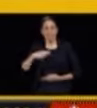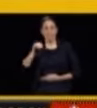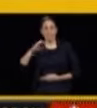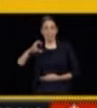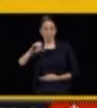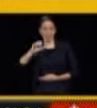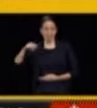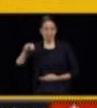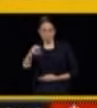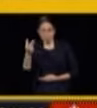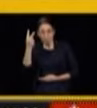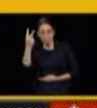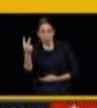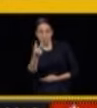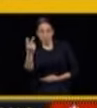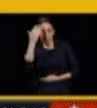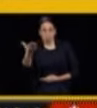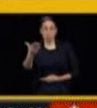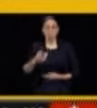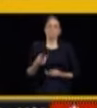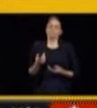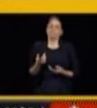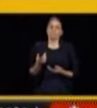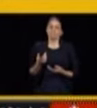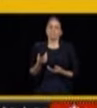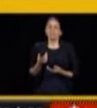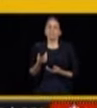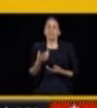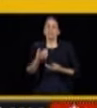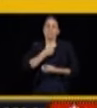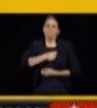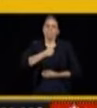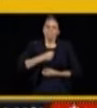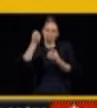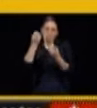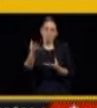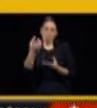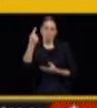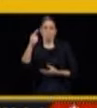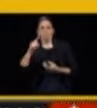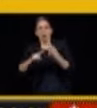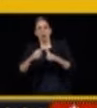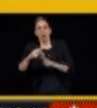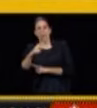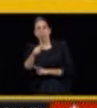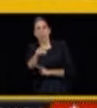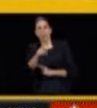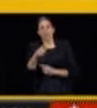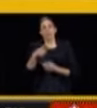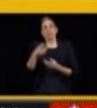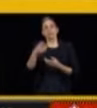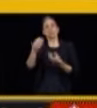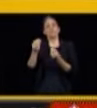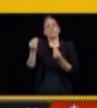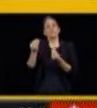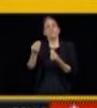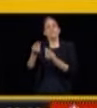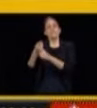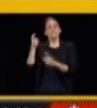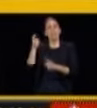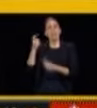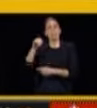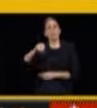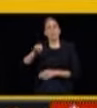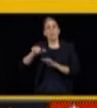toute ma sympathie, mes plus sincères condoléances pour la perte d'un de vos collègues, un confrère de la Montérégie de 44 ans qui